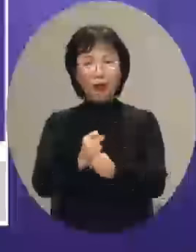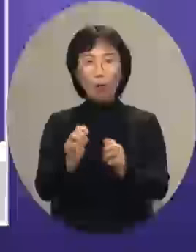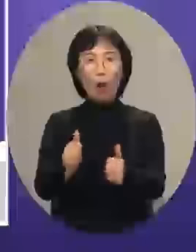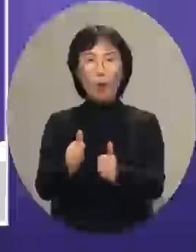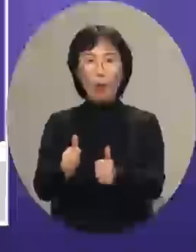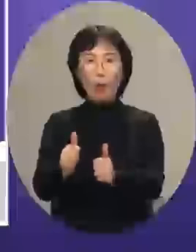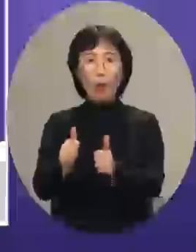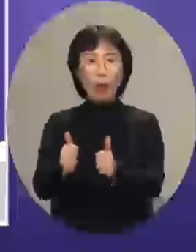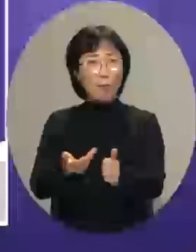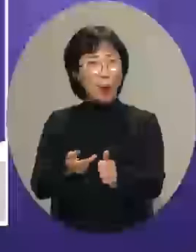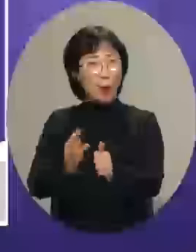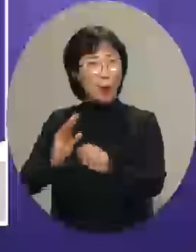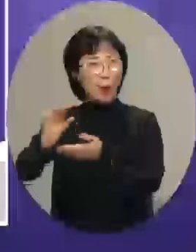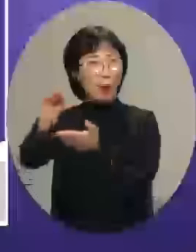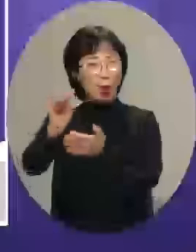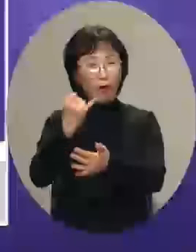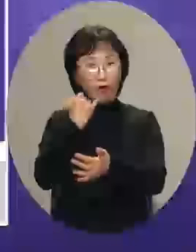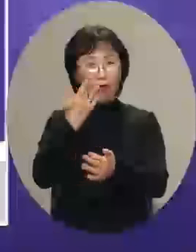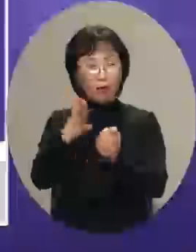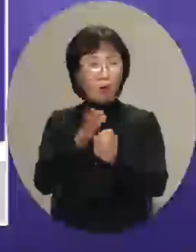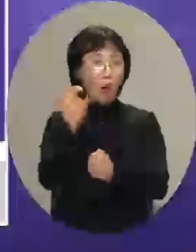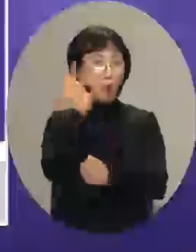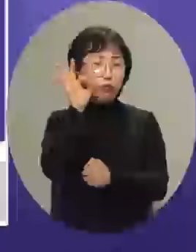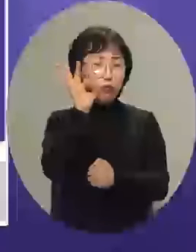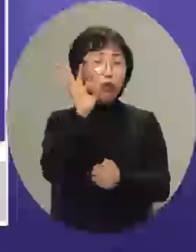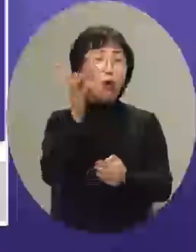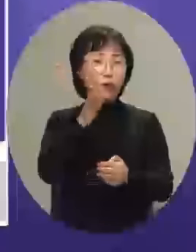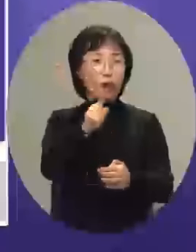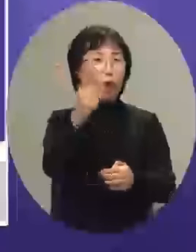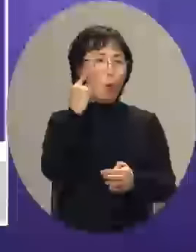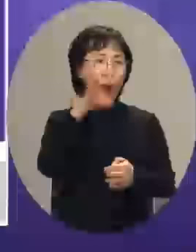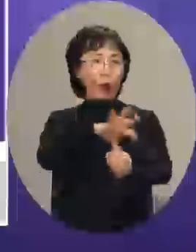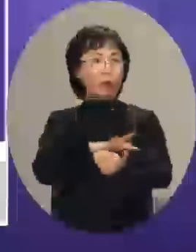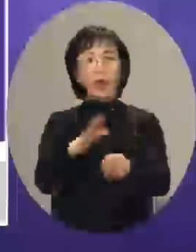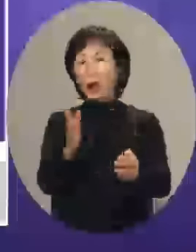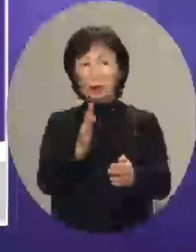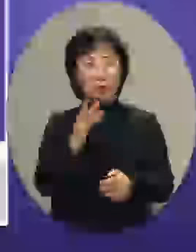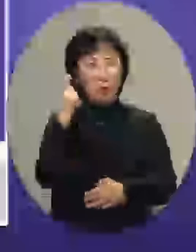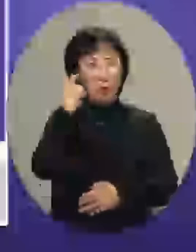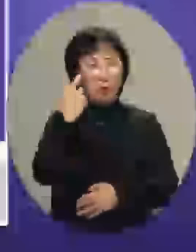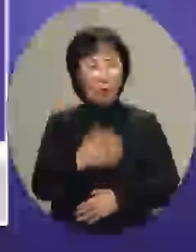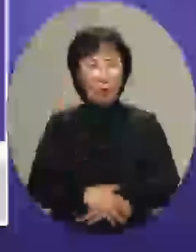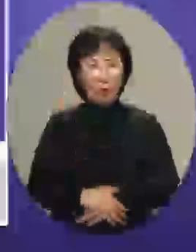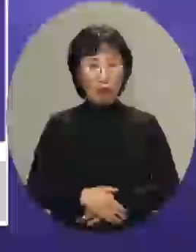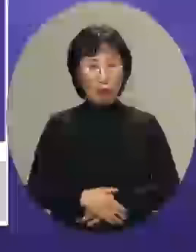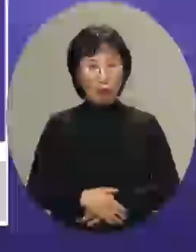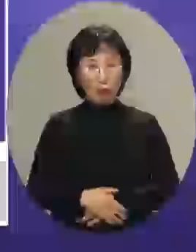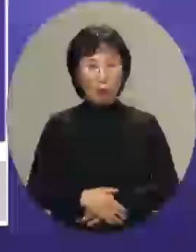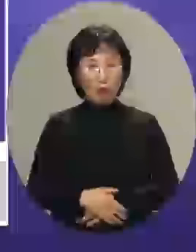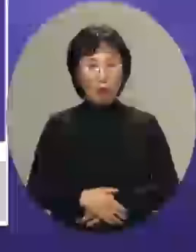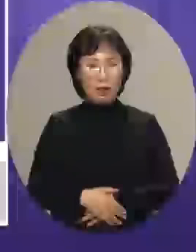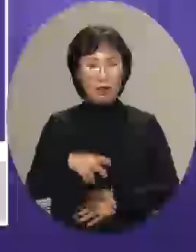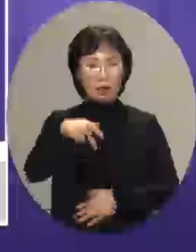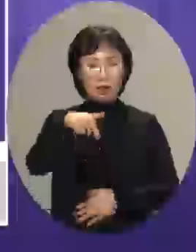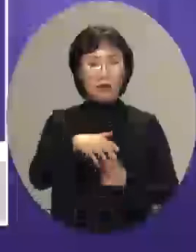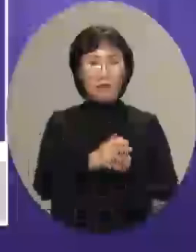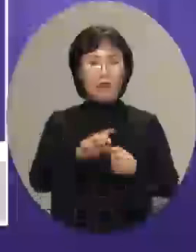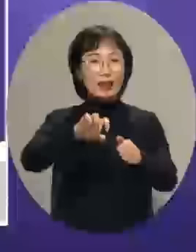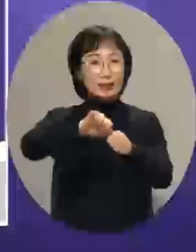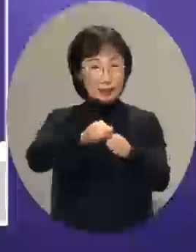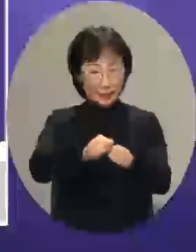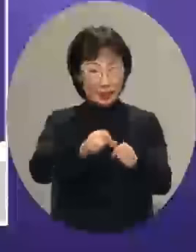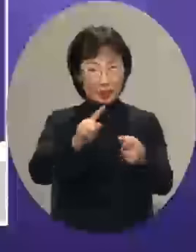판결을 받게 하면 되잖아요. 부끄럽다고 생각하면서 왜 그걸 기소를 하지 않으십니까? 그 징계 무마